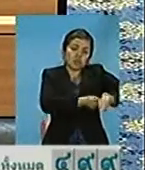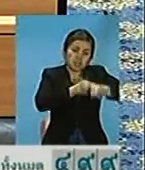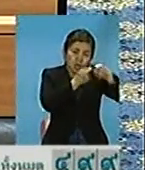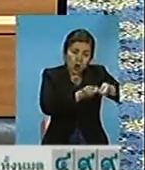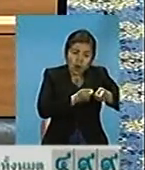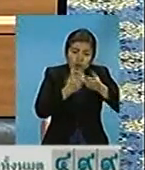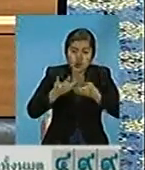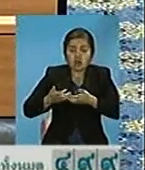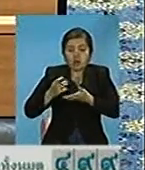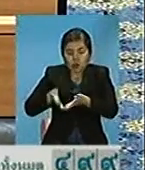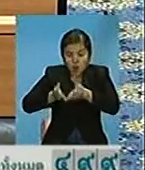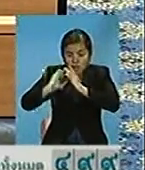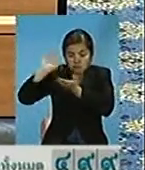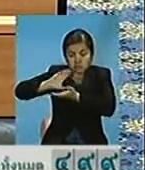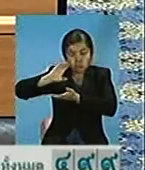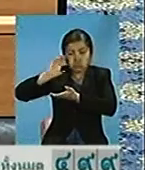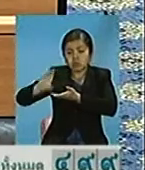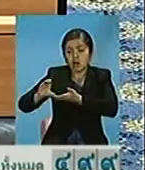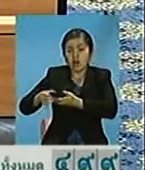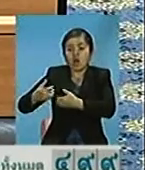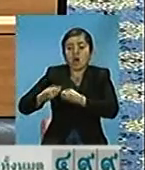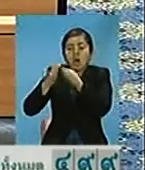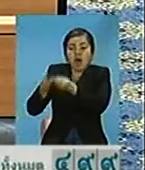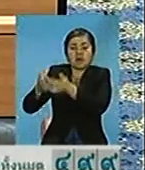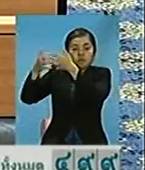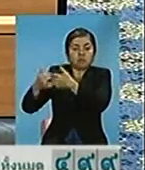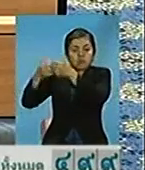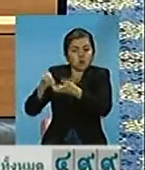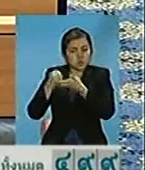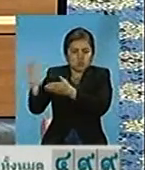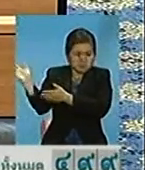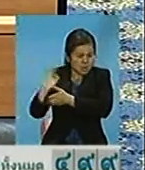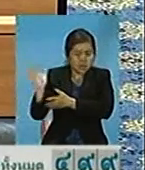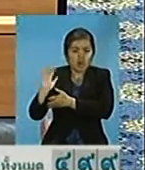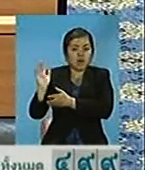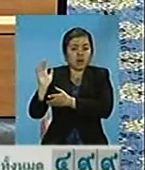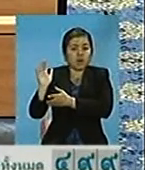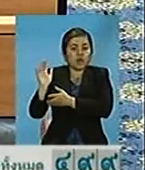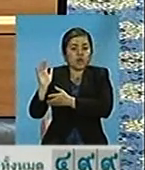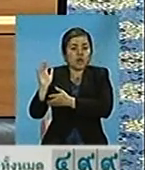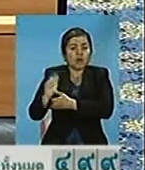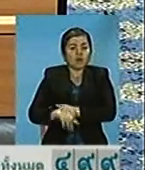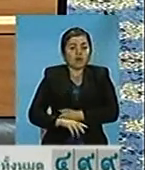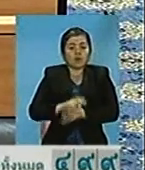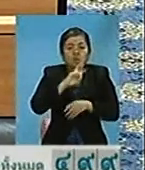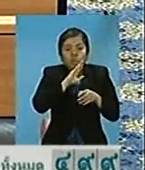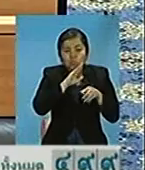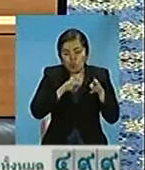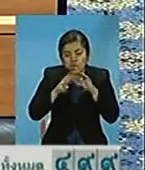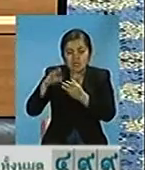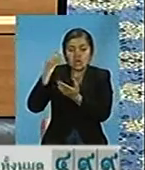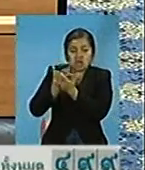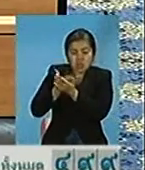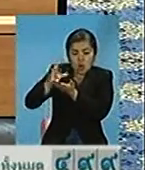ตั้งมาเพื่อช่วยพ่อค้าขายยางพูดกันให้ชัดเวลาจะเอาตังค์เข้ามาใช้เนี่ยเงื่อ